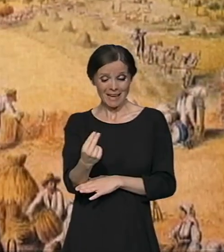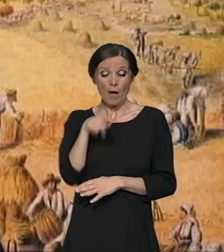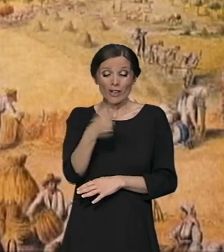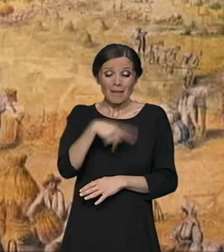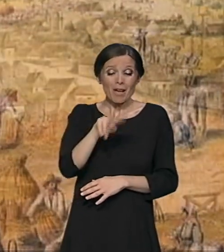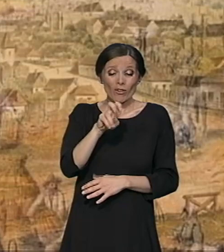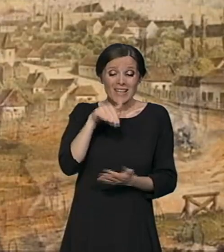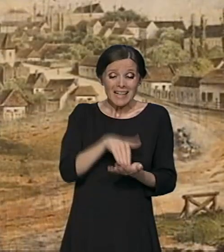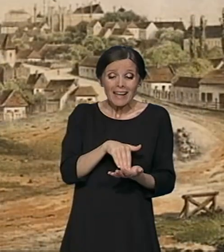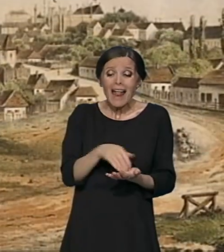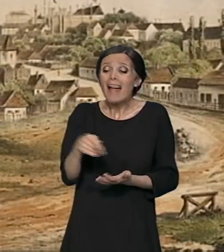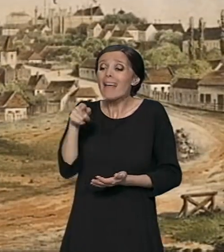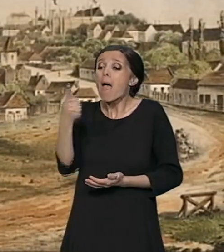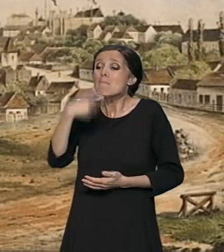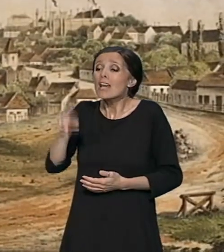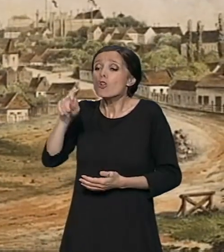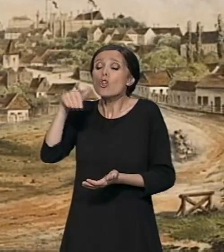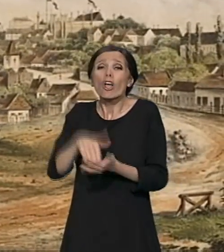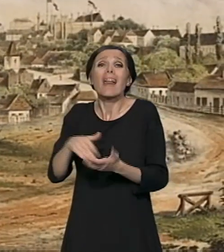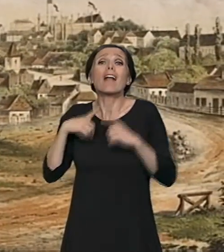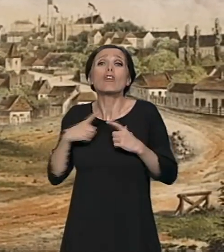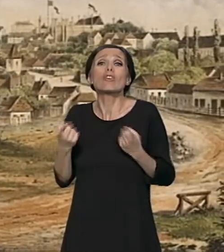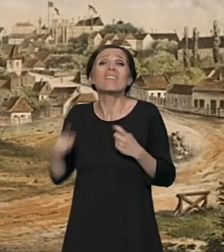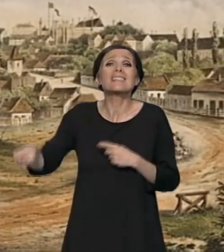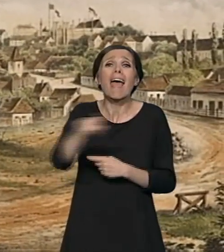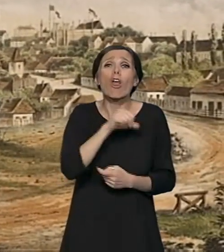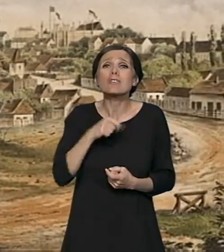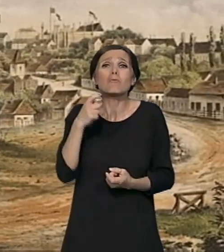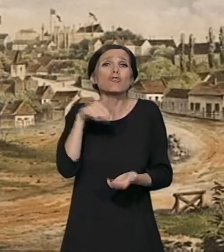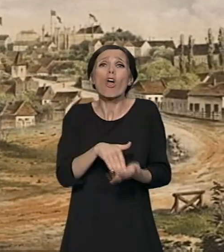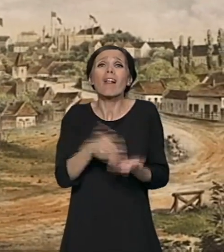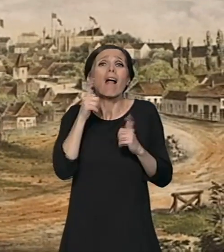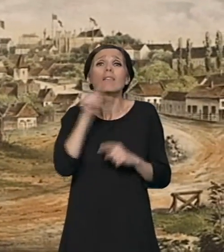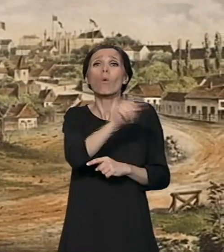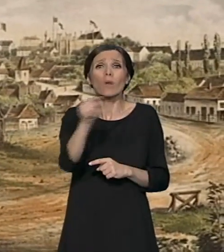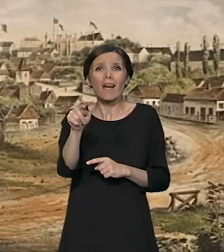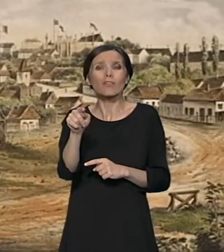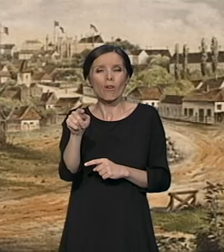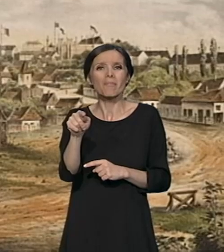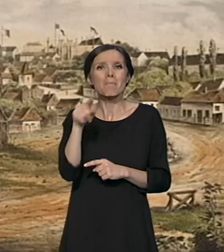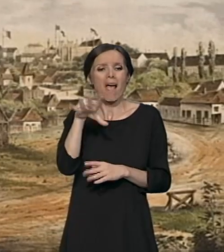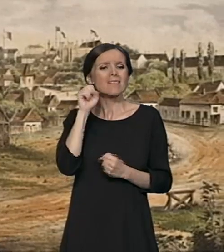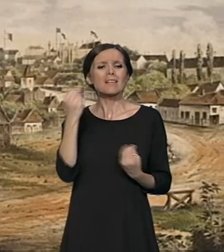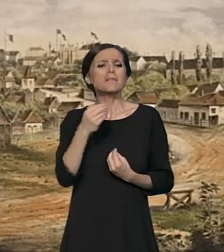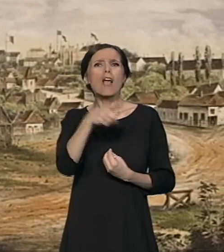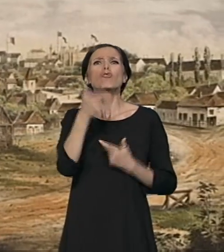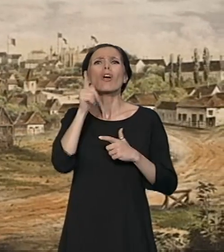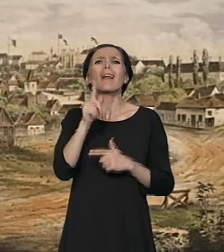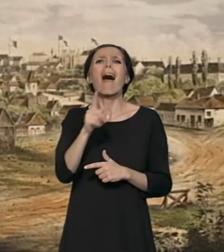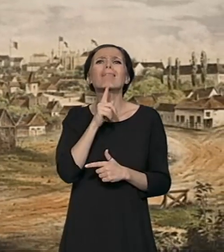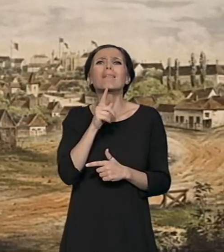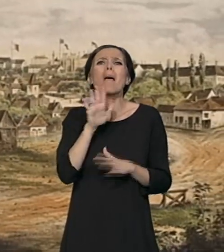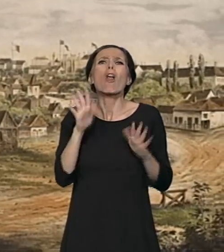selu. Spor nastanaka gradova najrečitije ukazuje koliko je mukotrpno polje moralo da se